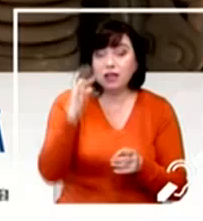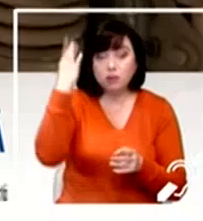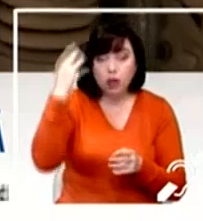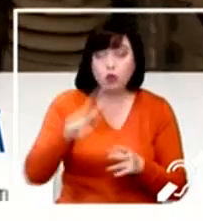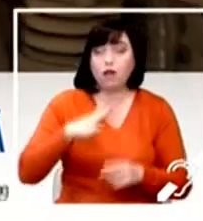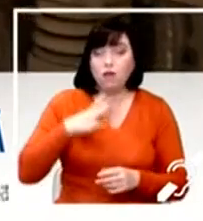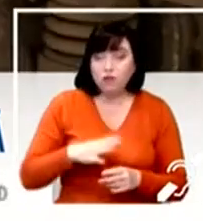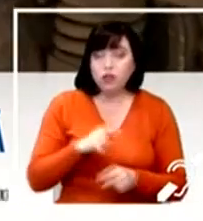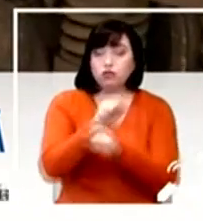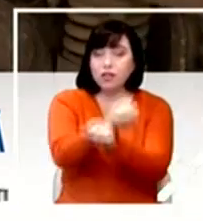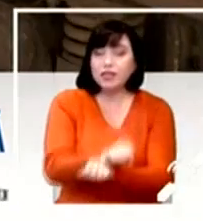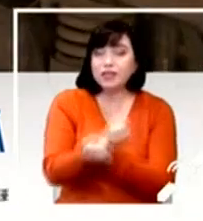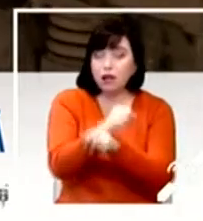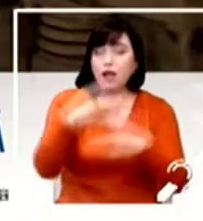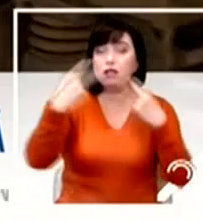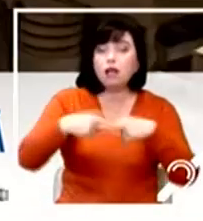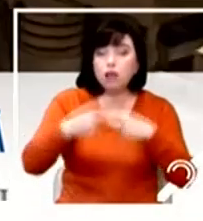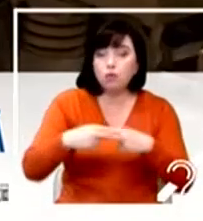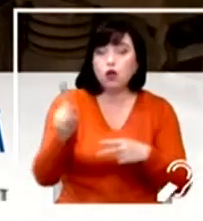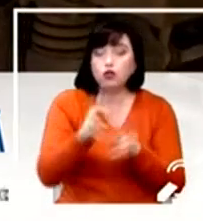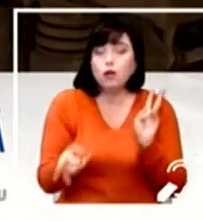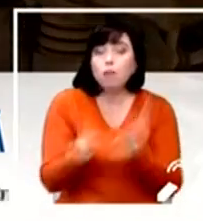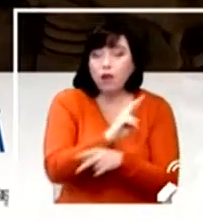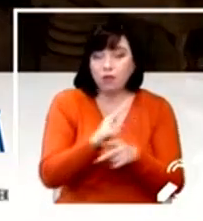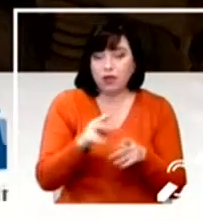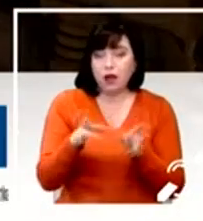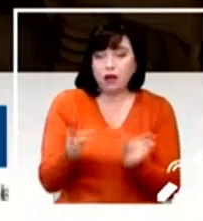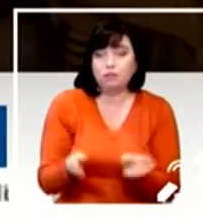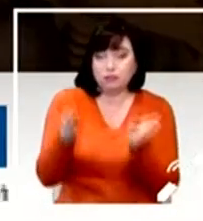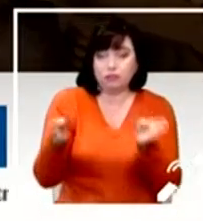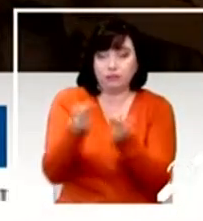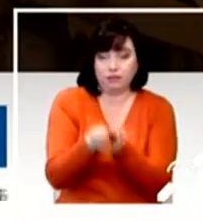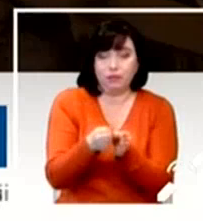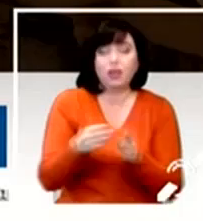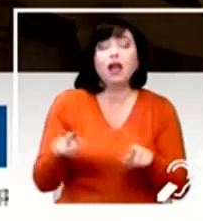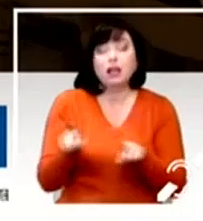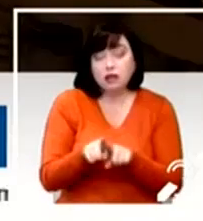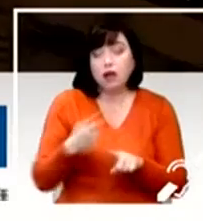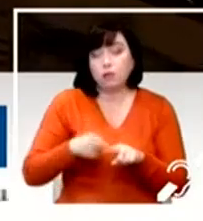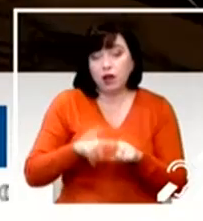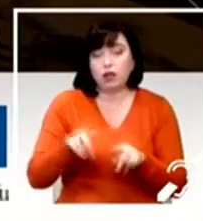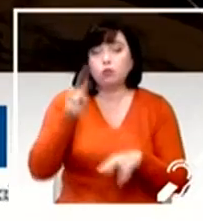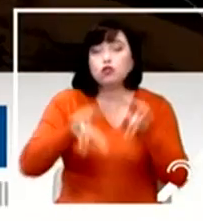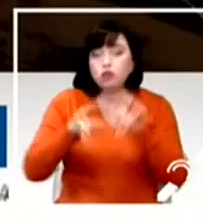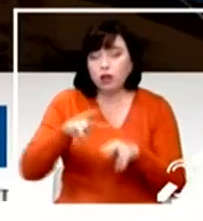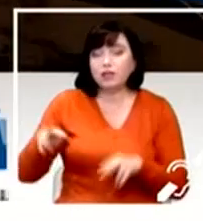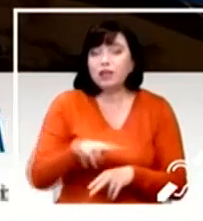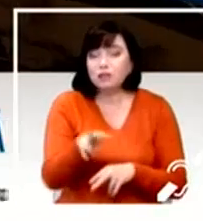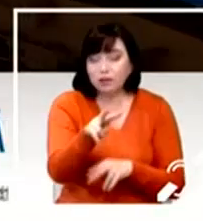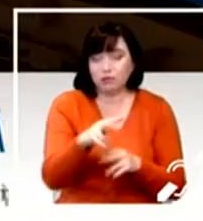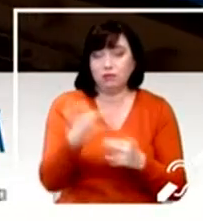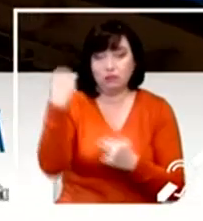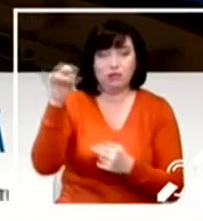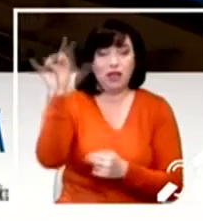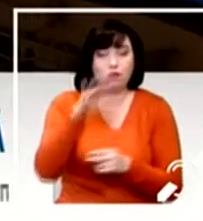Moldova sunt nevoite să staționeze la frontieră pentru a le fi schimbate boghiurile. Astfel, construcția unei linii de cale ferată cu ecartament